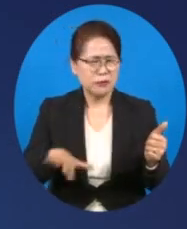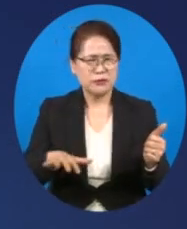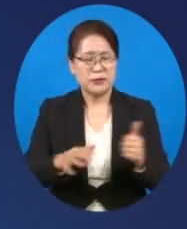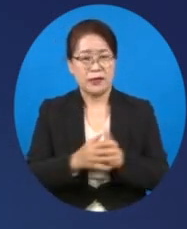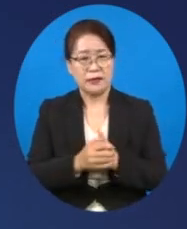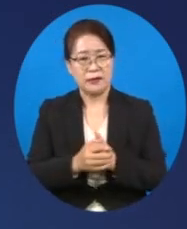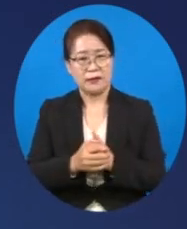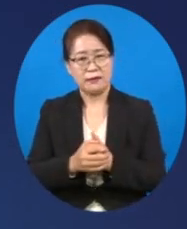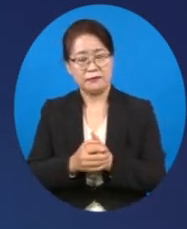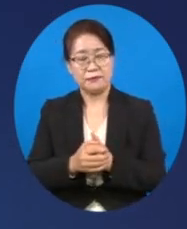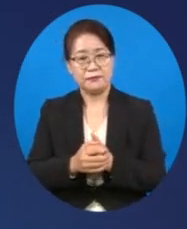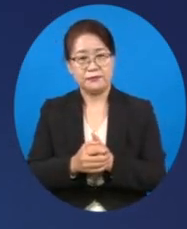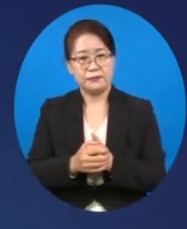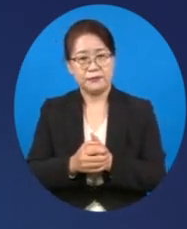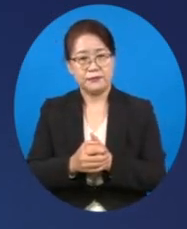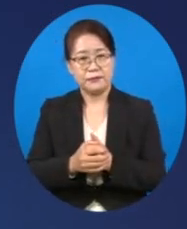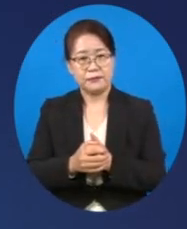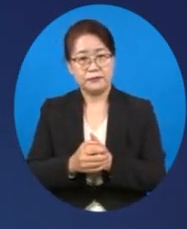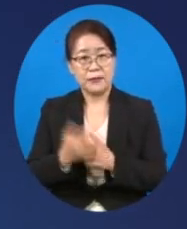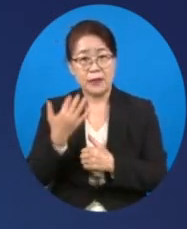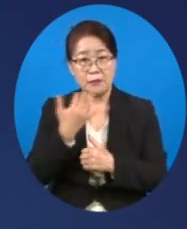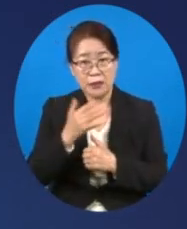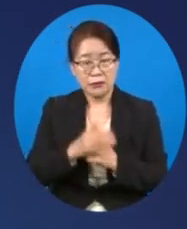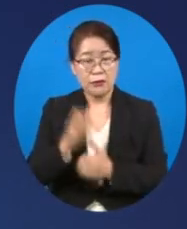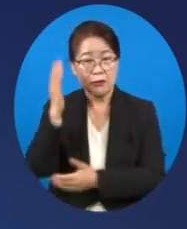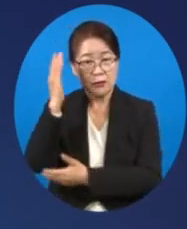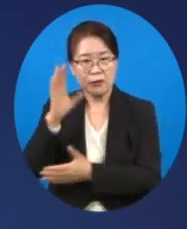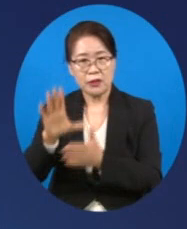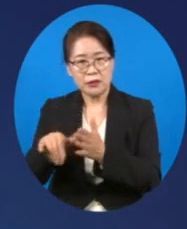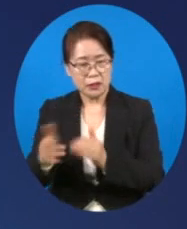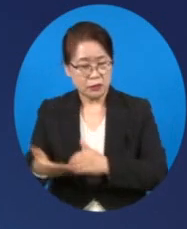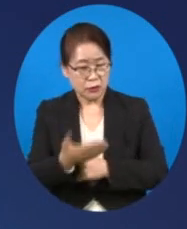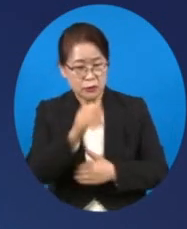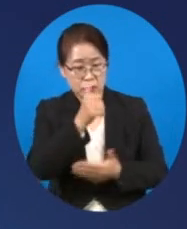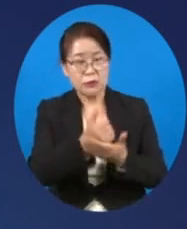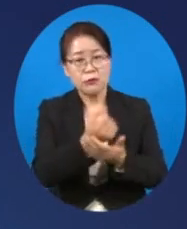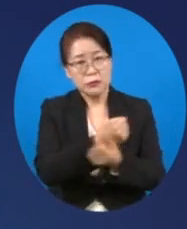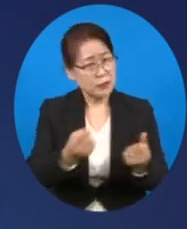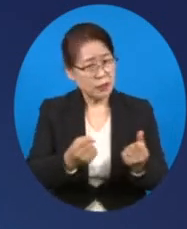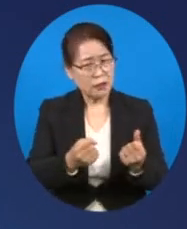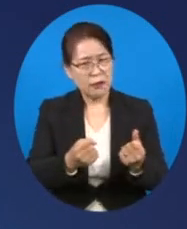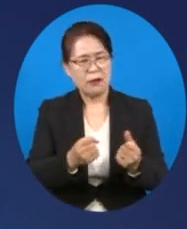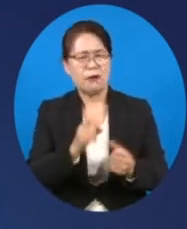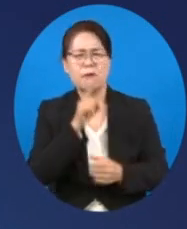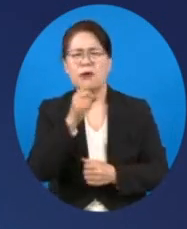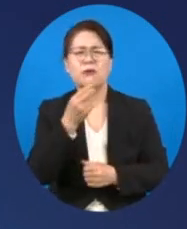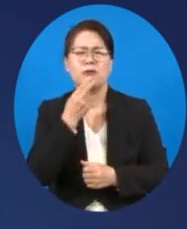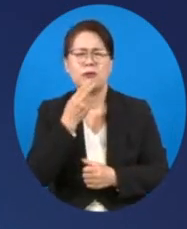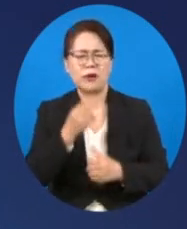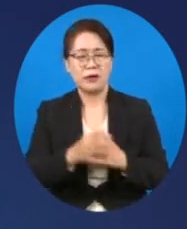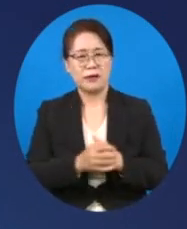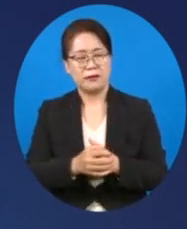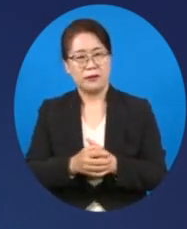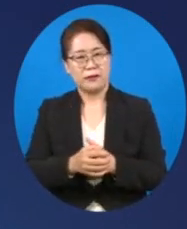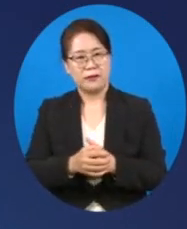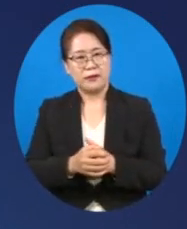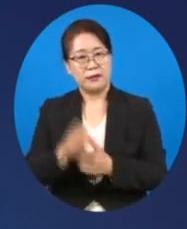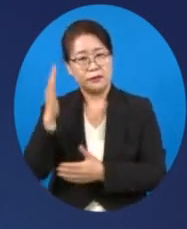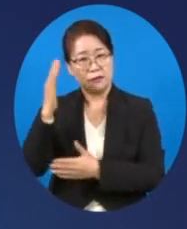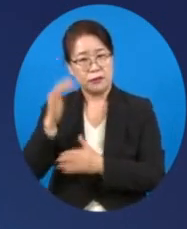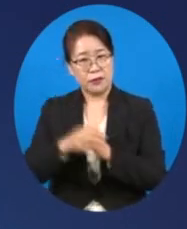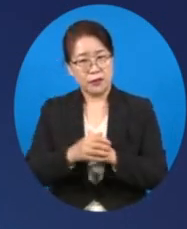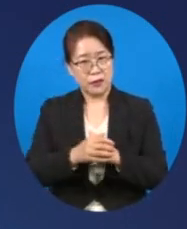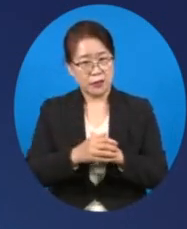그래서 심지어는요 베드로도요 설교할 때 내가 너의 죄를 사하노라 이렇게 말하지 않았어요 이렇게 설교합니다